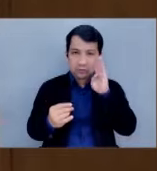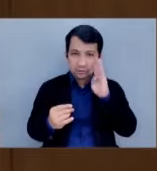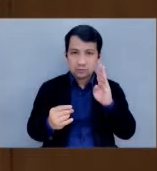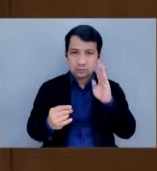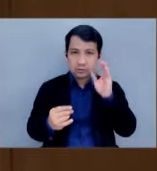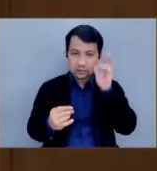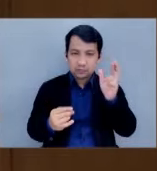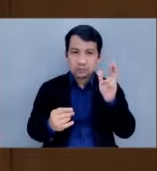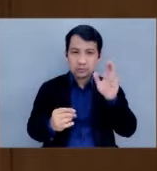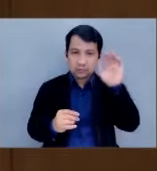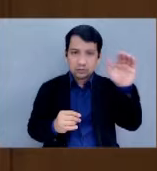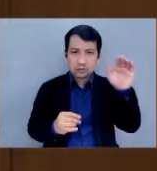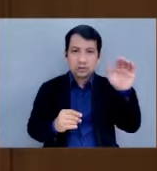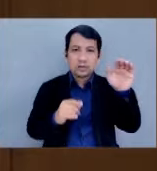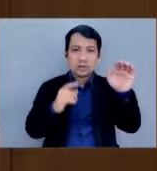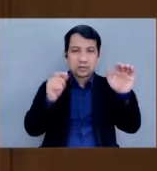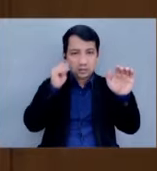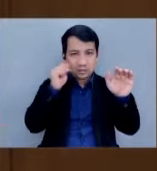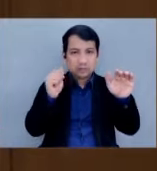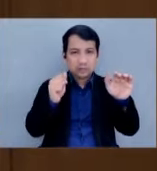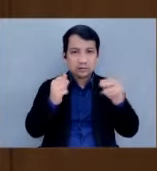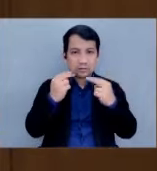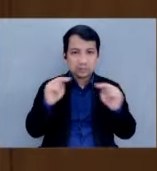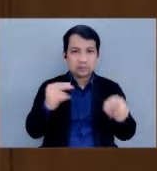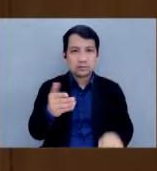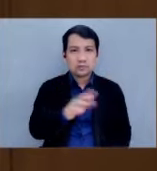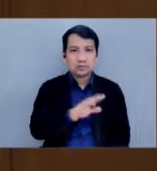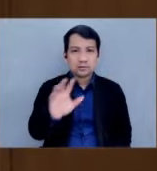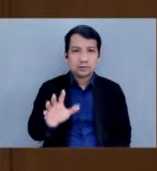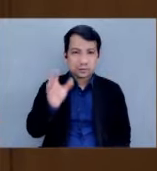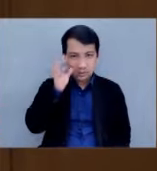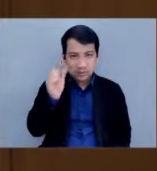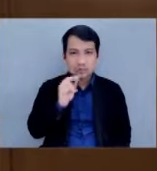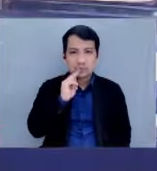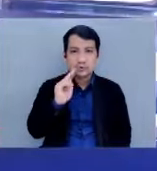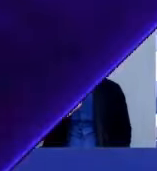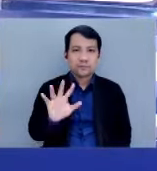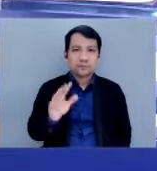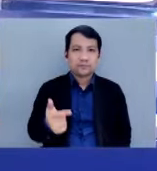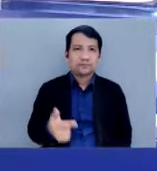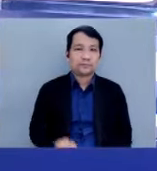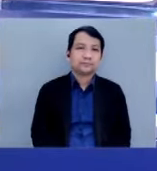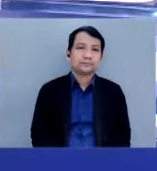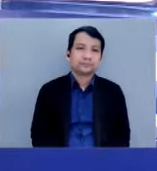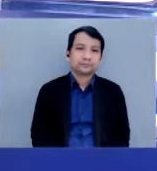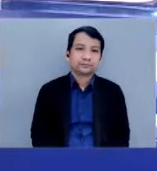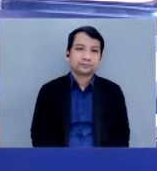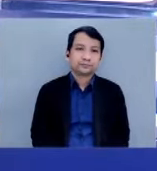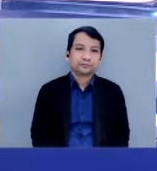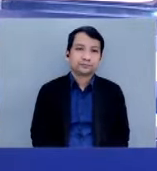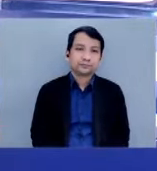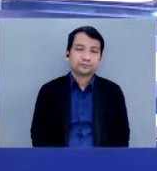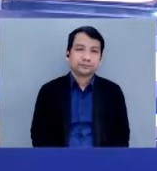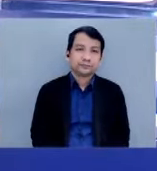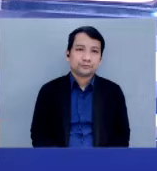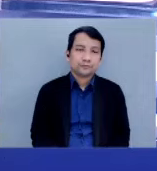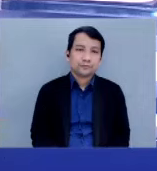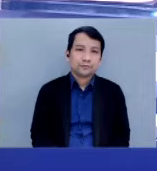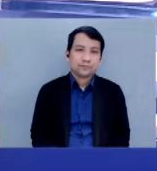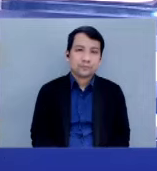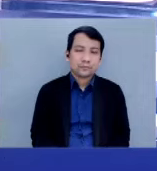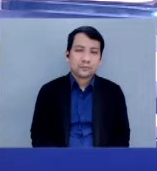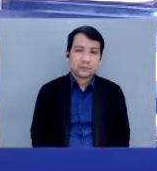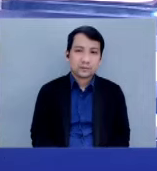ni Alvarez. Nagbabalita mula sa Frontline, Camille Samonte, News 5. Gagamit daw ng missile system sa nalalapit